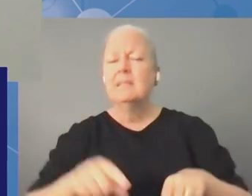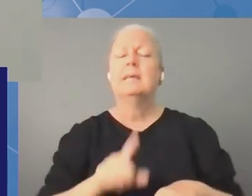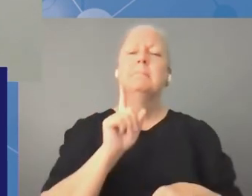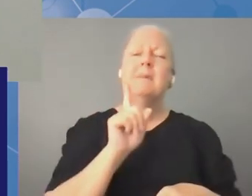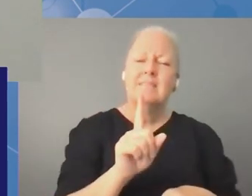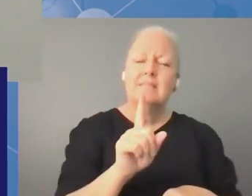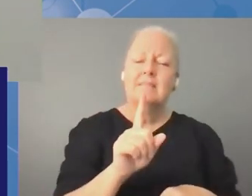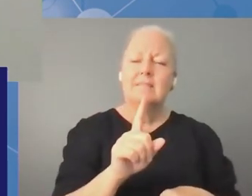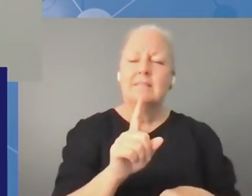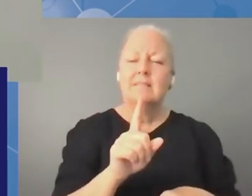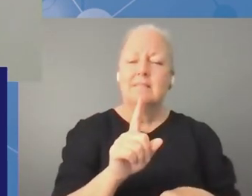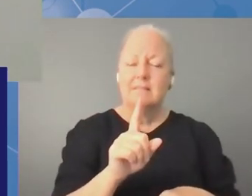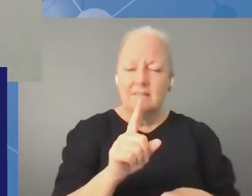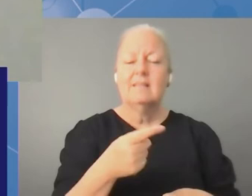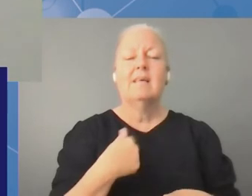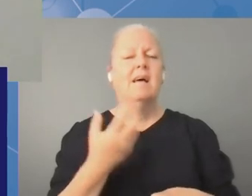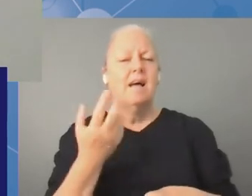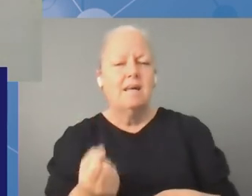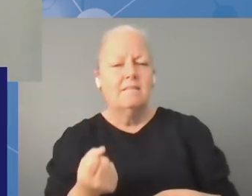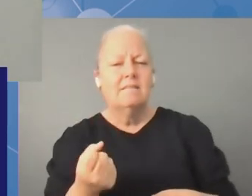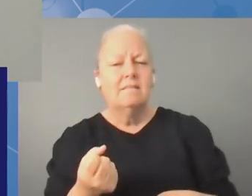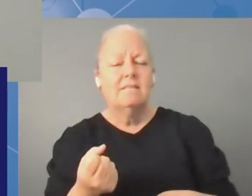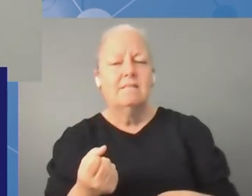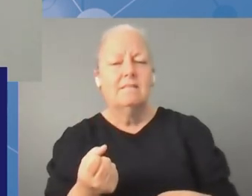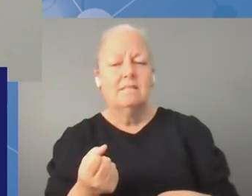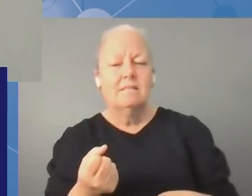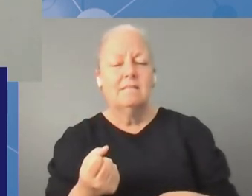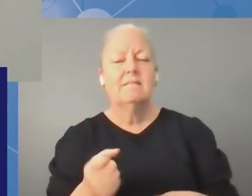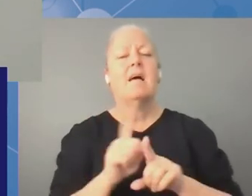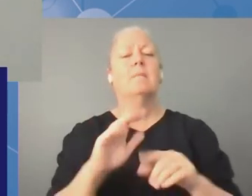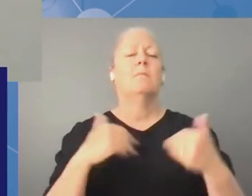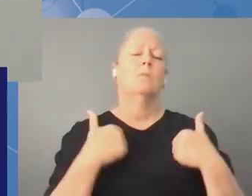جودة النقاش كان عالية،